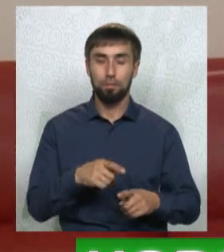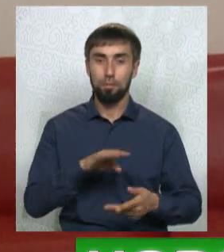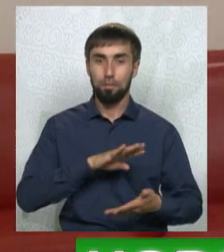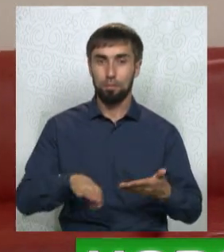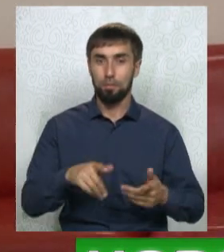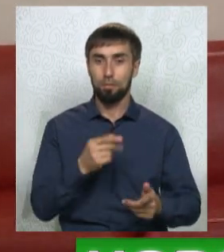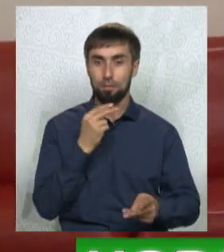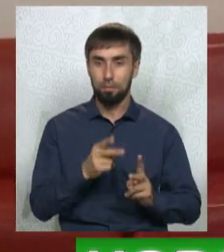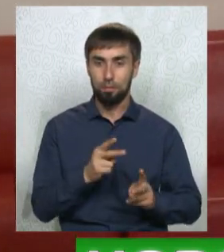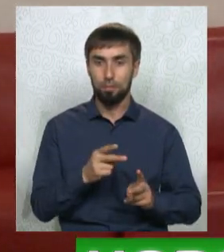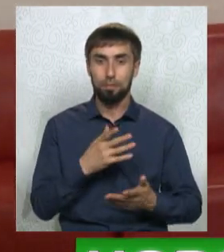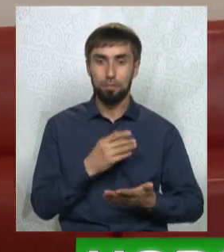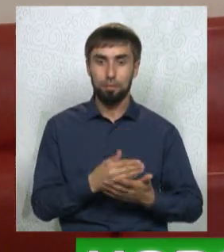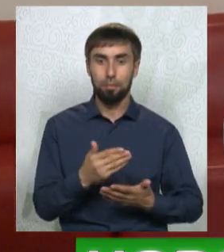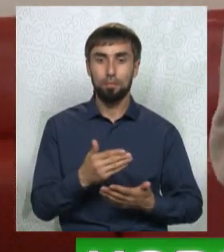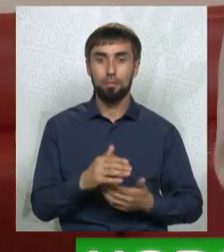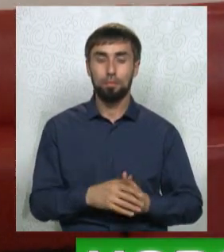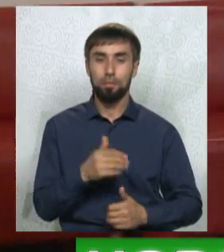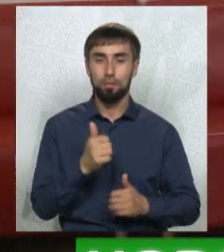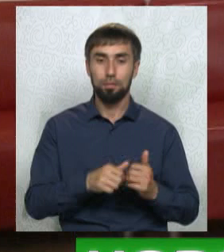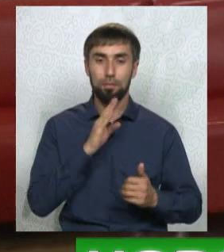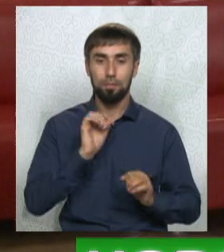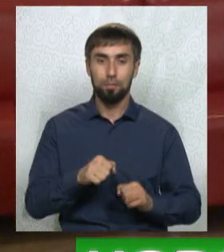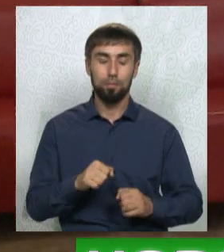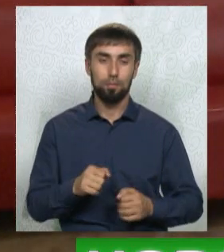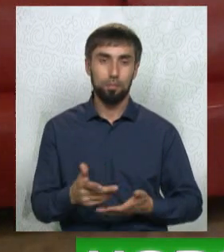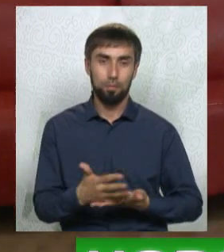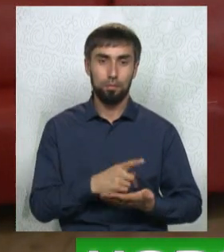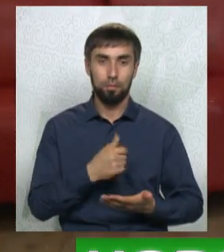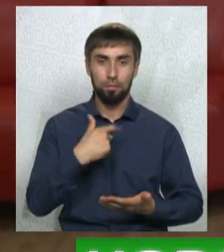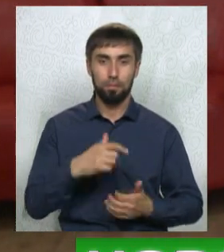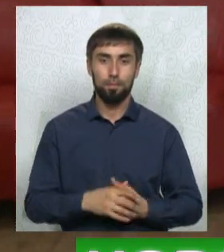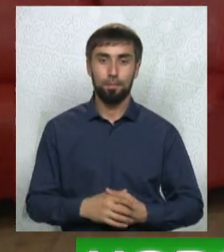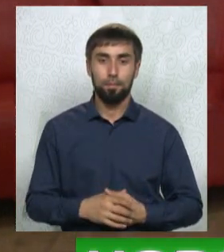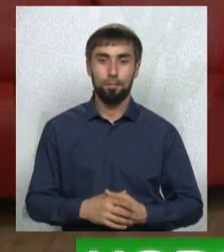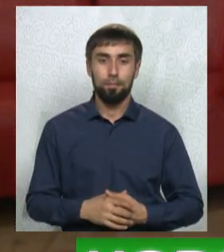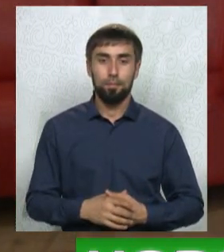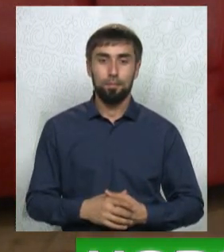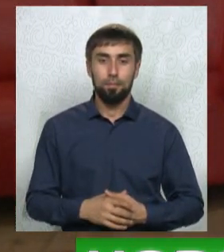после приготовления своих кулинарных шедевров каждая девочка сможет убрать за собой.